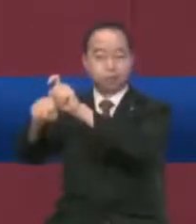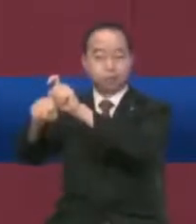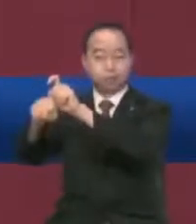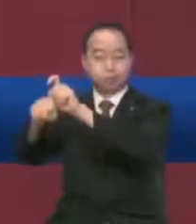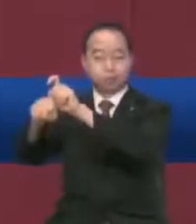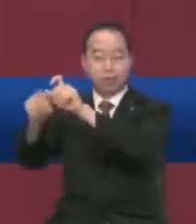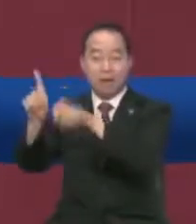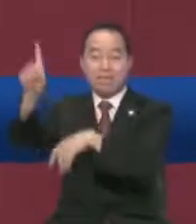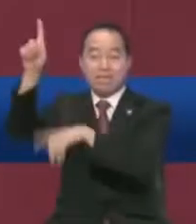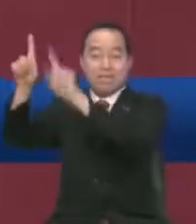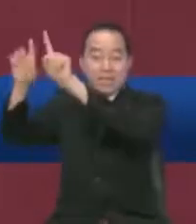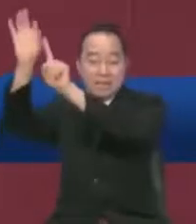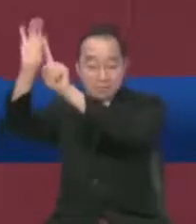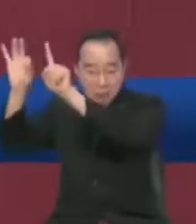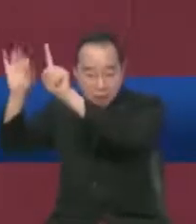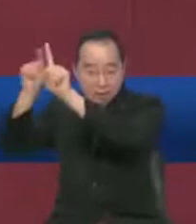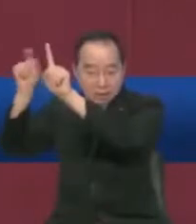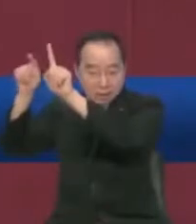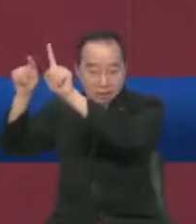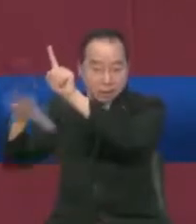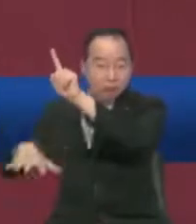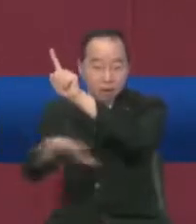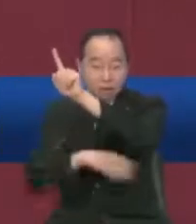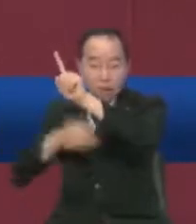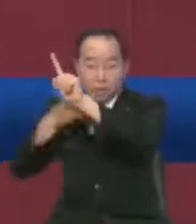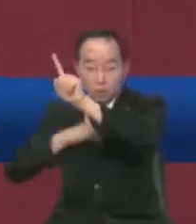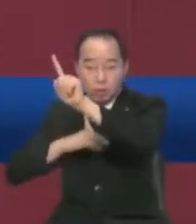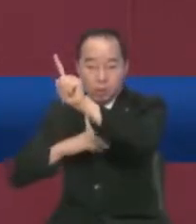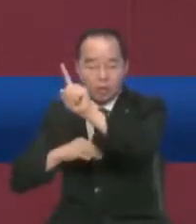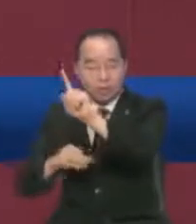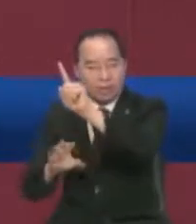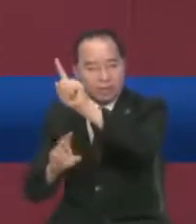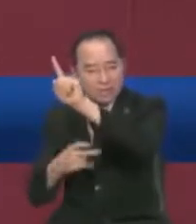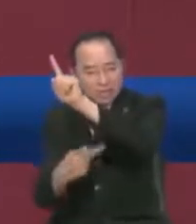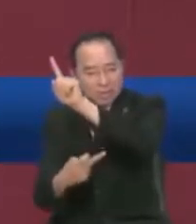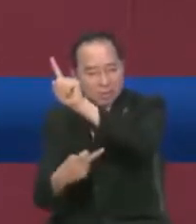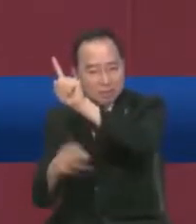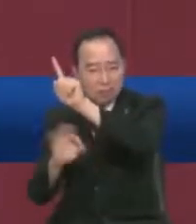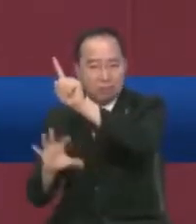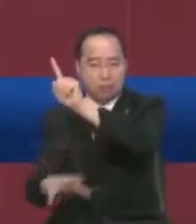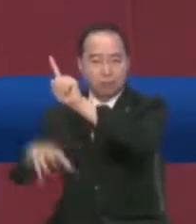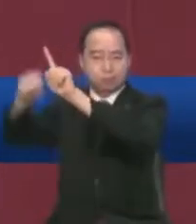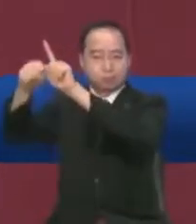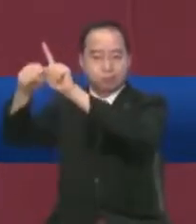상위 1%에게 전체 소득의 12.2%가 돌아갑니다.